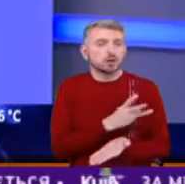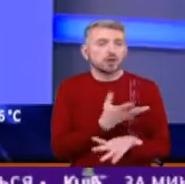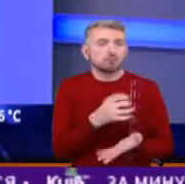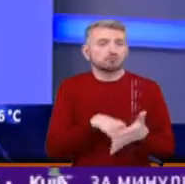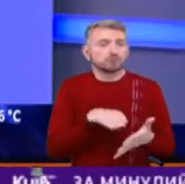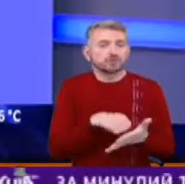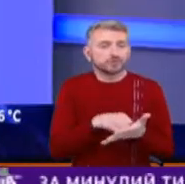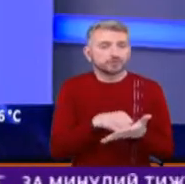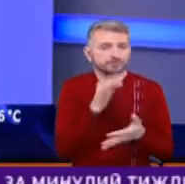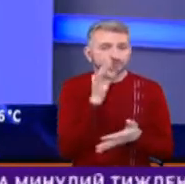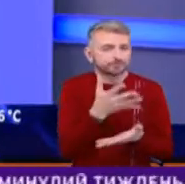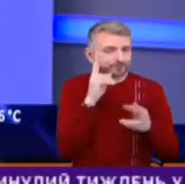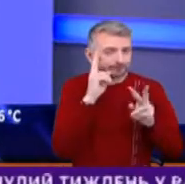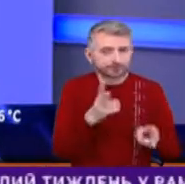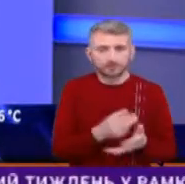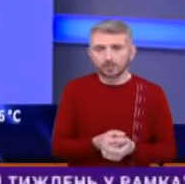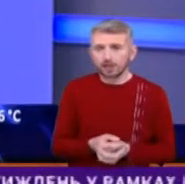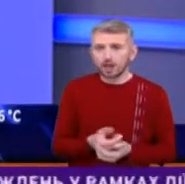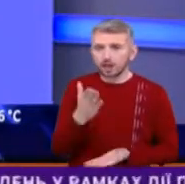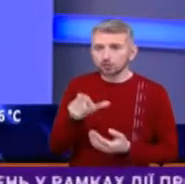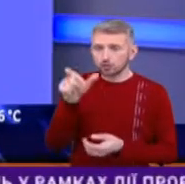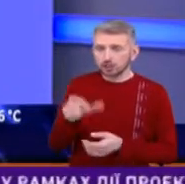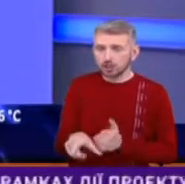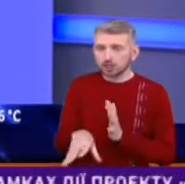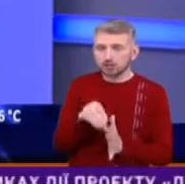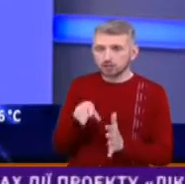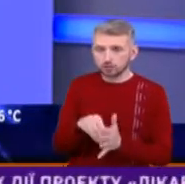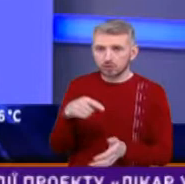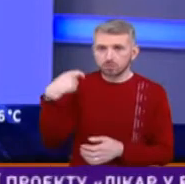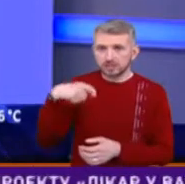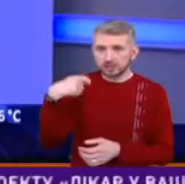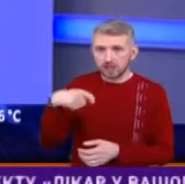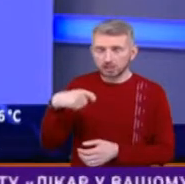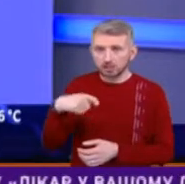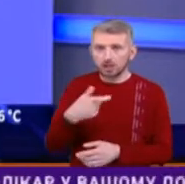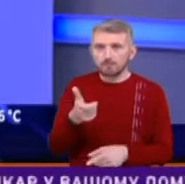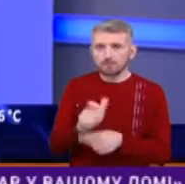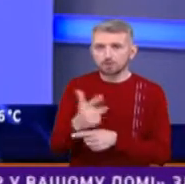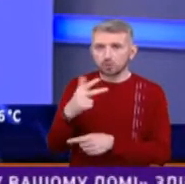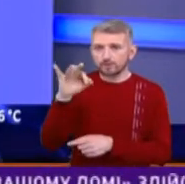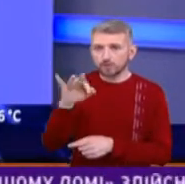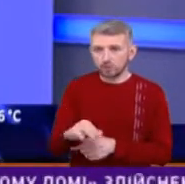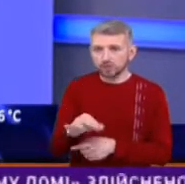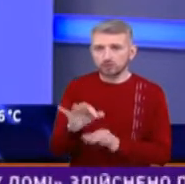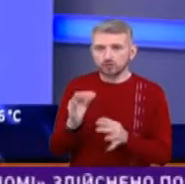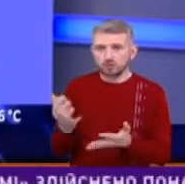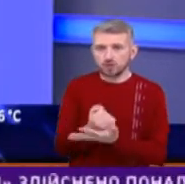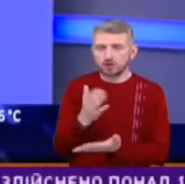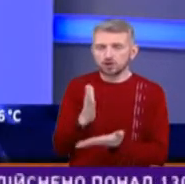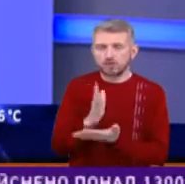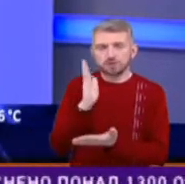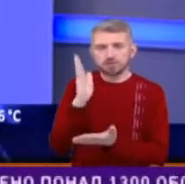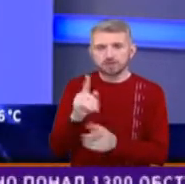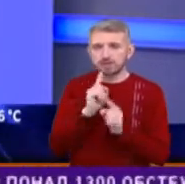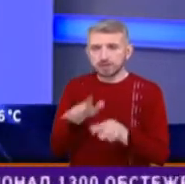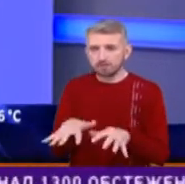бути дуже різними. Ну, насправді, якщо людина на виборах президента там більше 3% хоча б бере, ну є вже перспективи щось